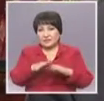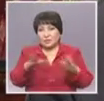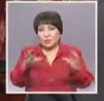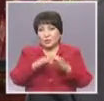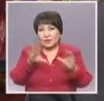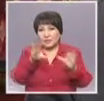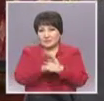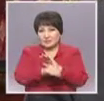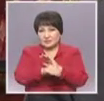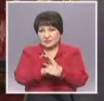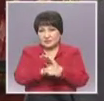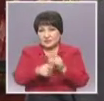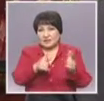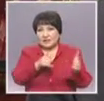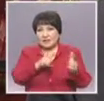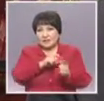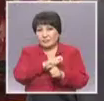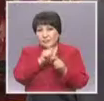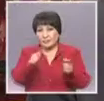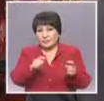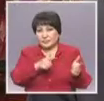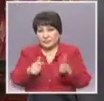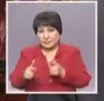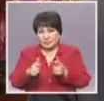берудеміз. Қазір енді мынау үстіміздегі жылы